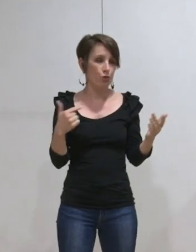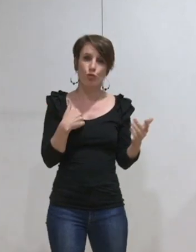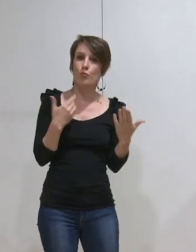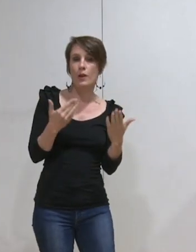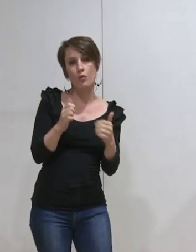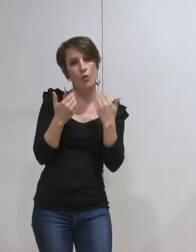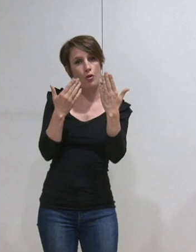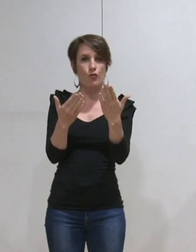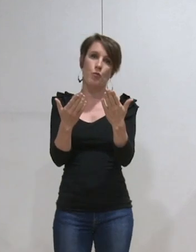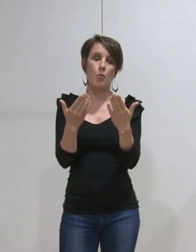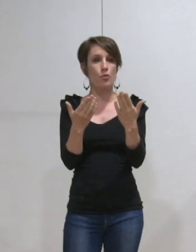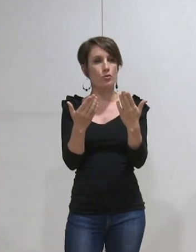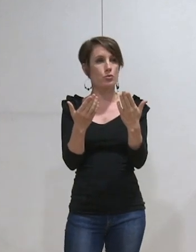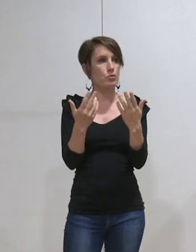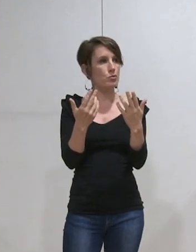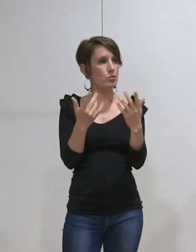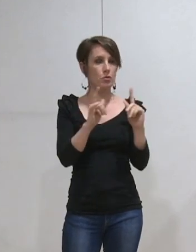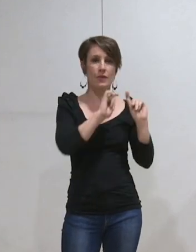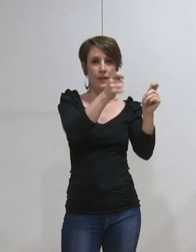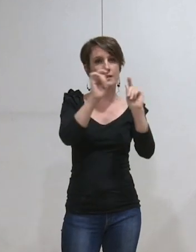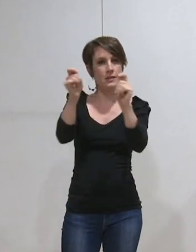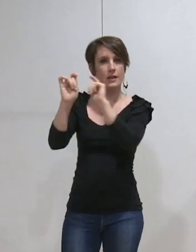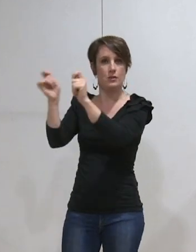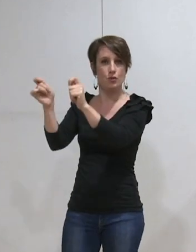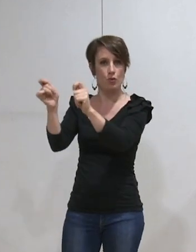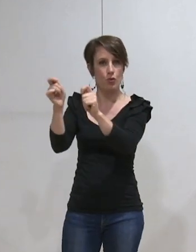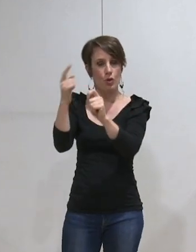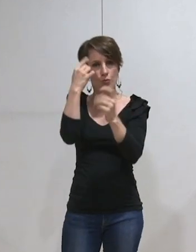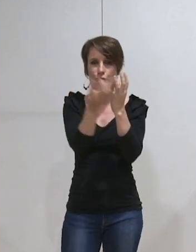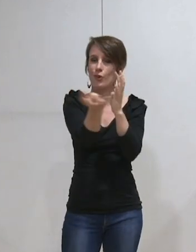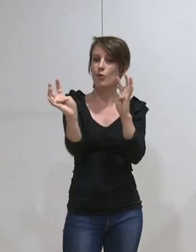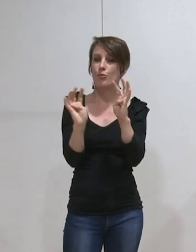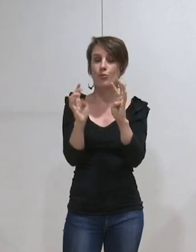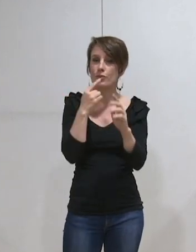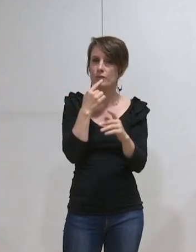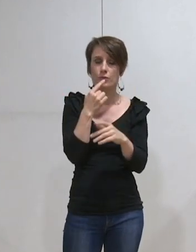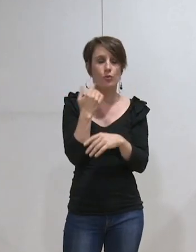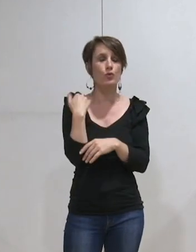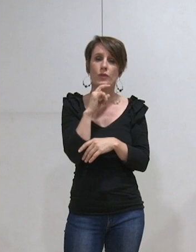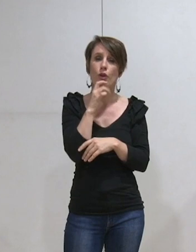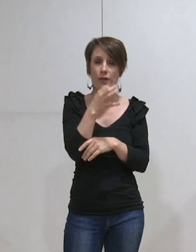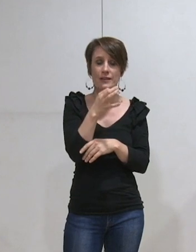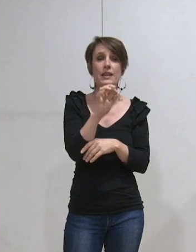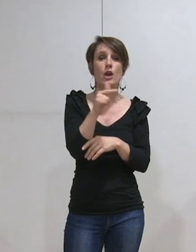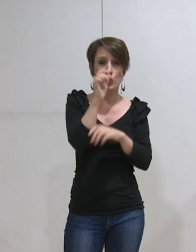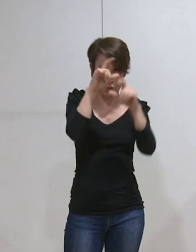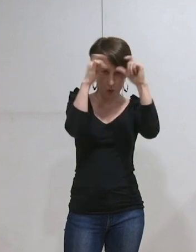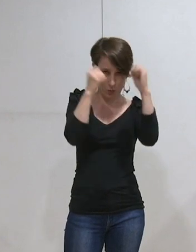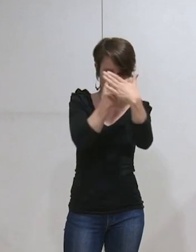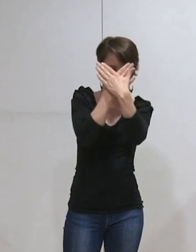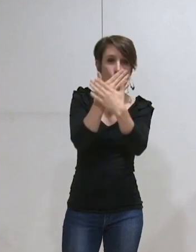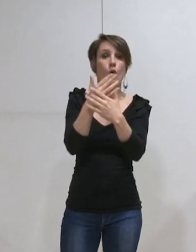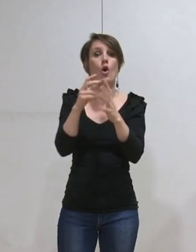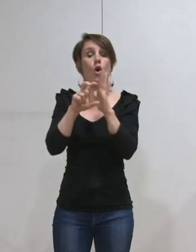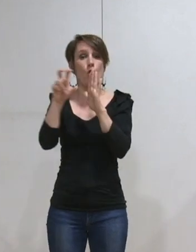nouvelle configuration il y aura 12 administrateurs de la métropole trois de la ville de Grenoble de